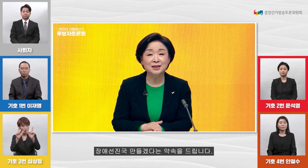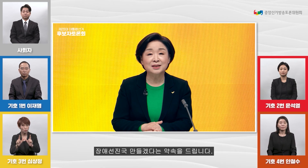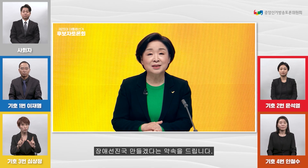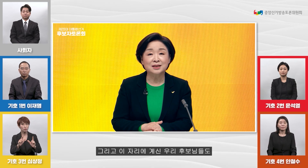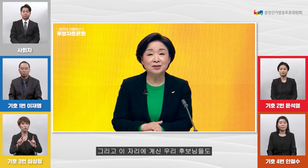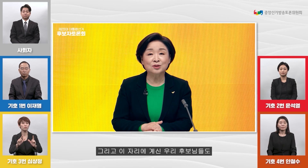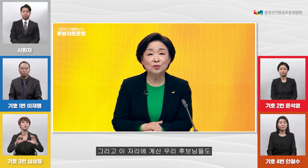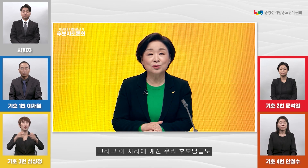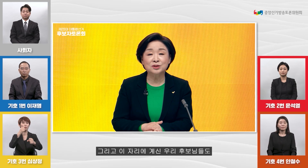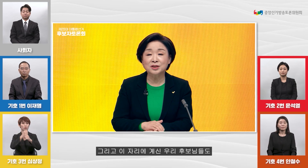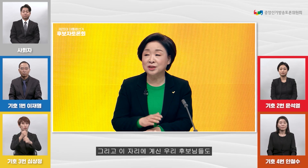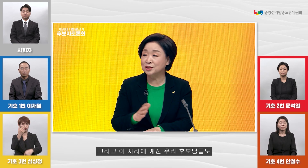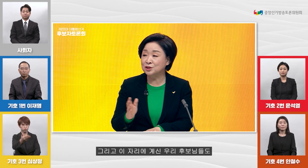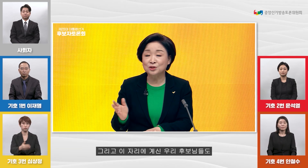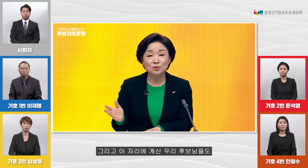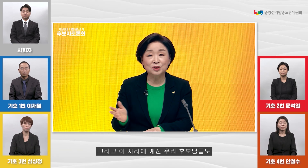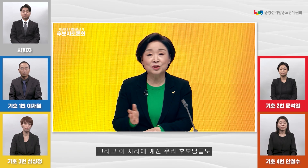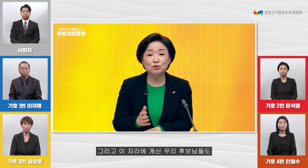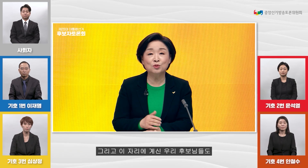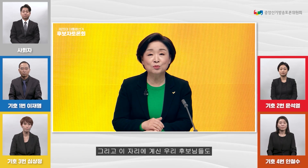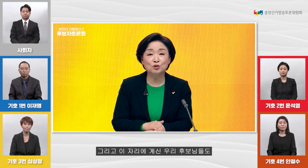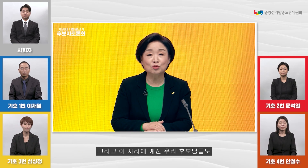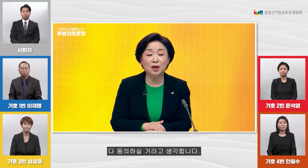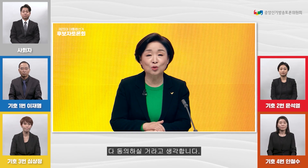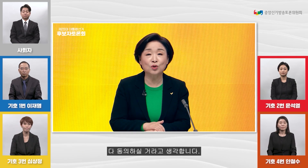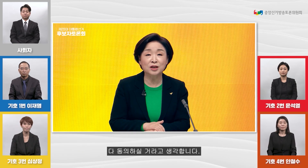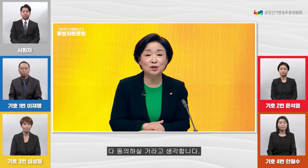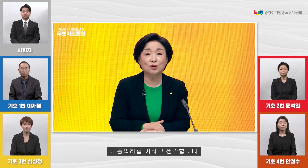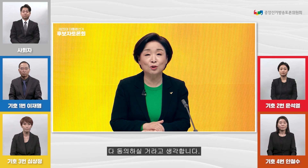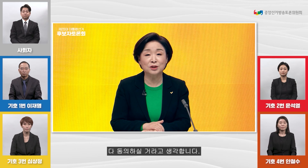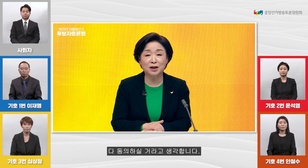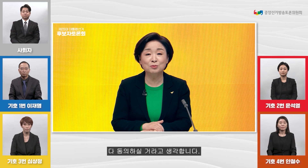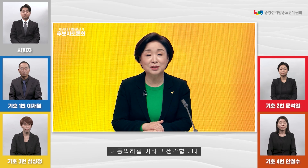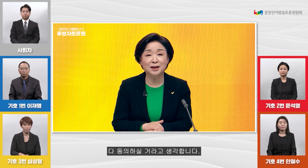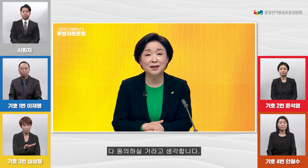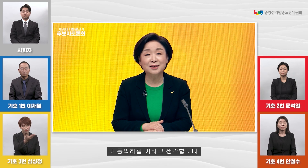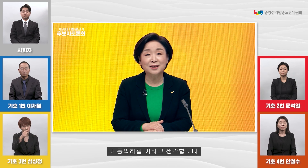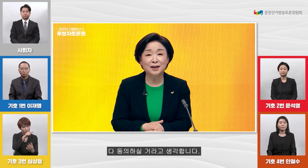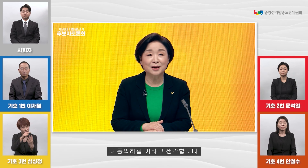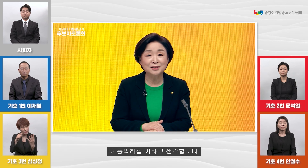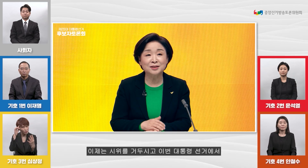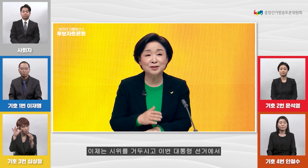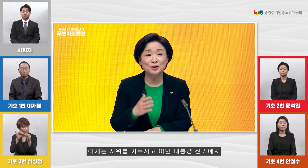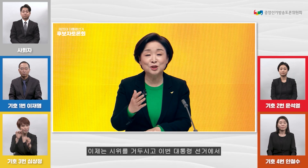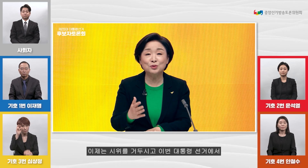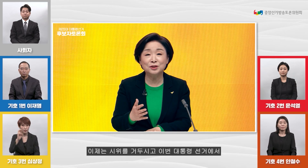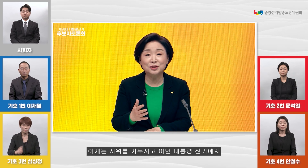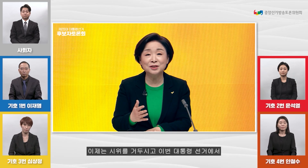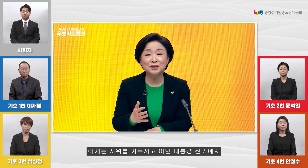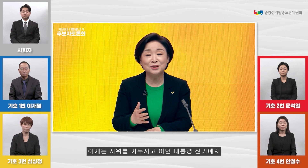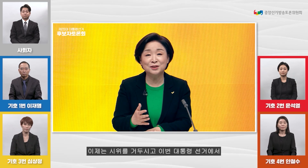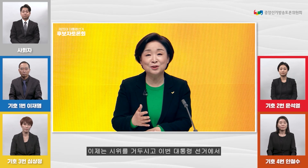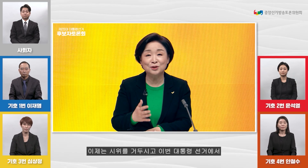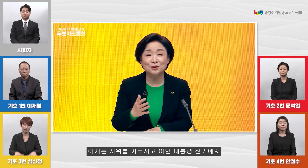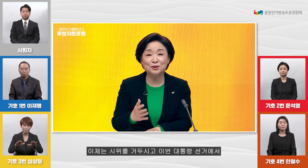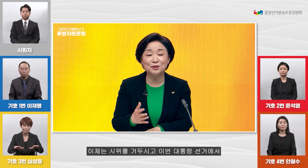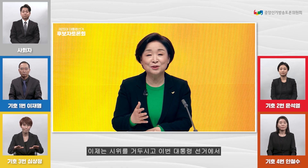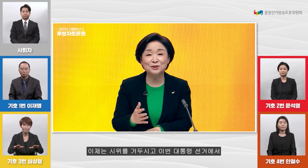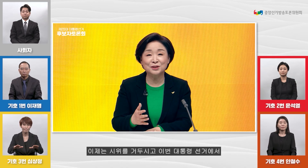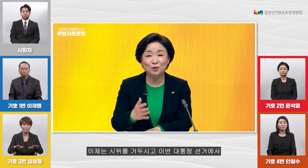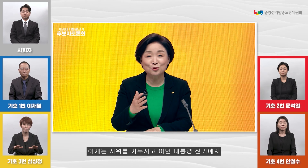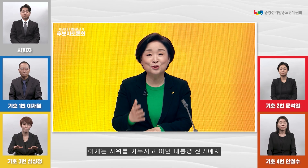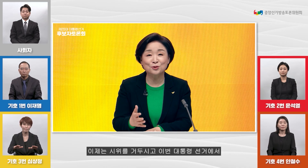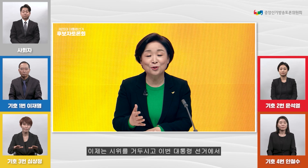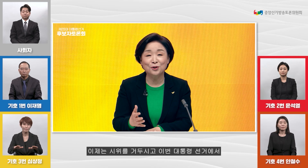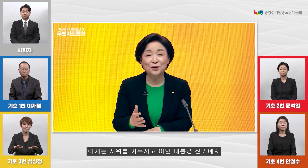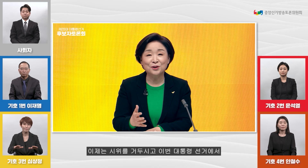드립니다. 그리고 이 자리에 계신 우리 후보님들도 다 동의하실 거라고 생각합니다. 이제는 시위를